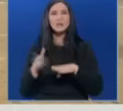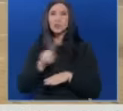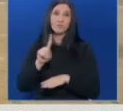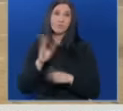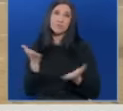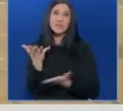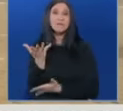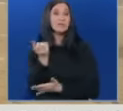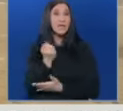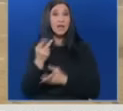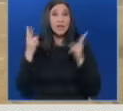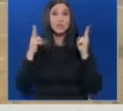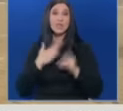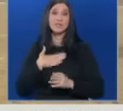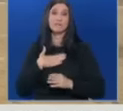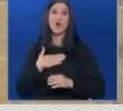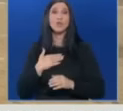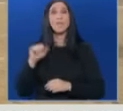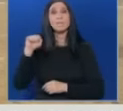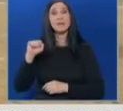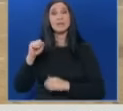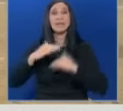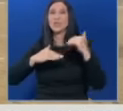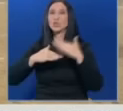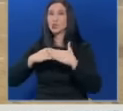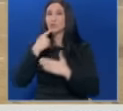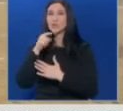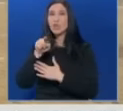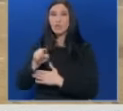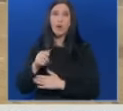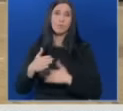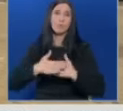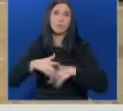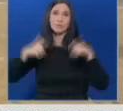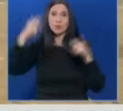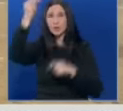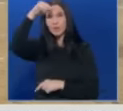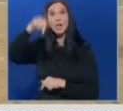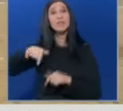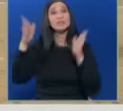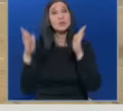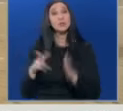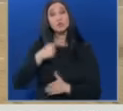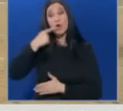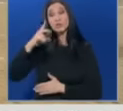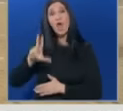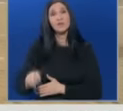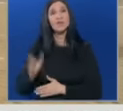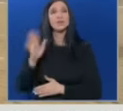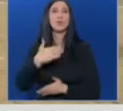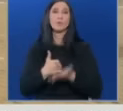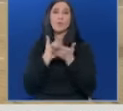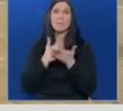са взели решение на своите партийни структури. Затова пък от ПП-ДБ днес категорично заявиха, че ще